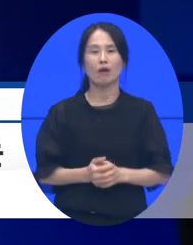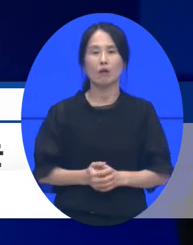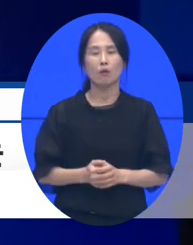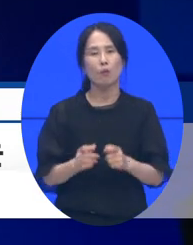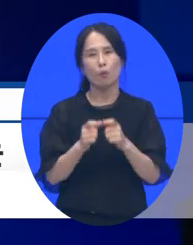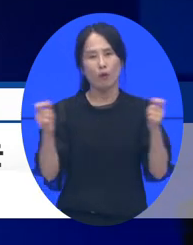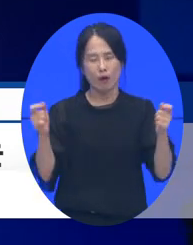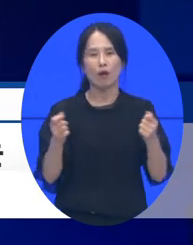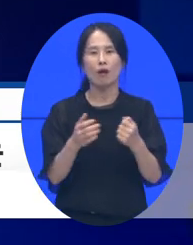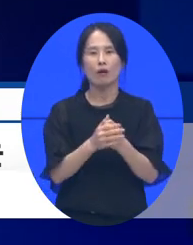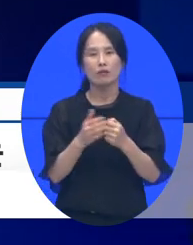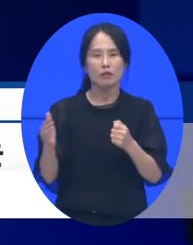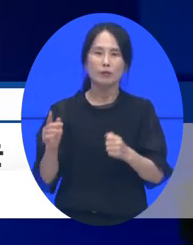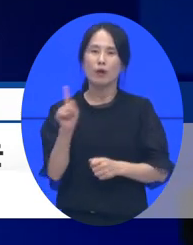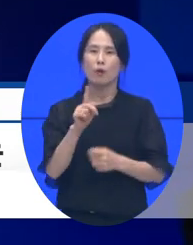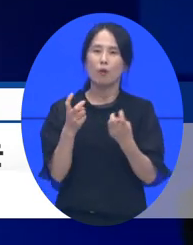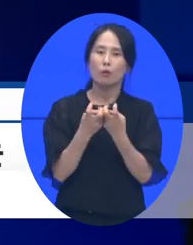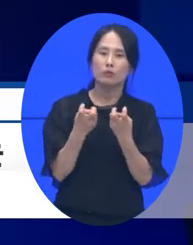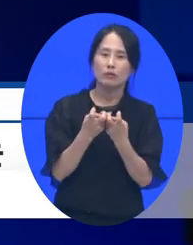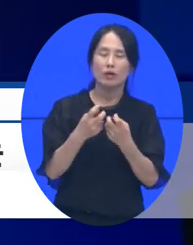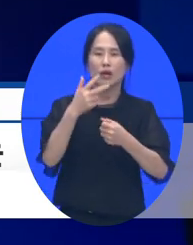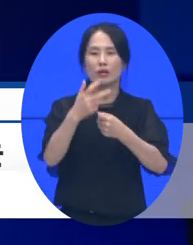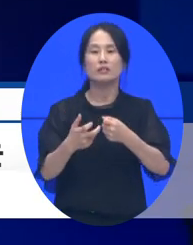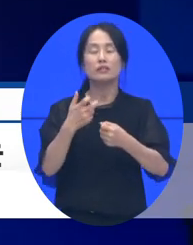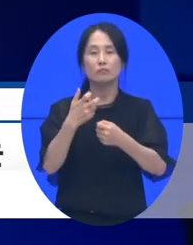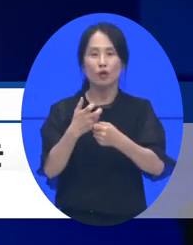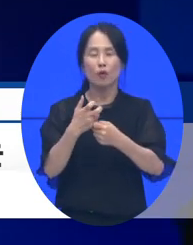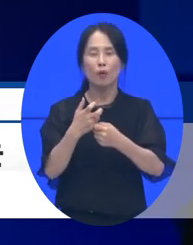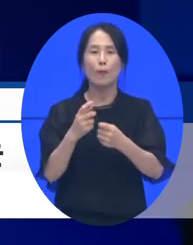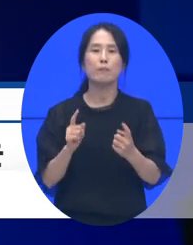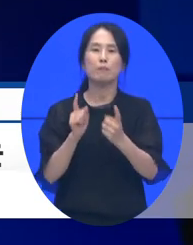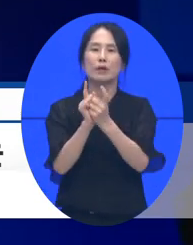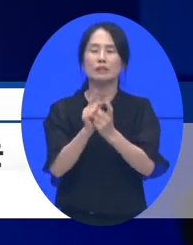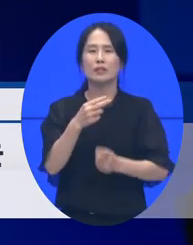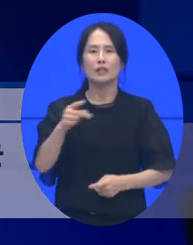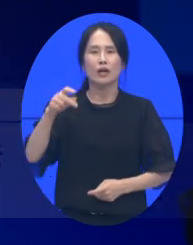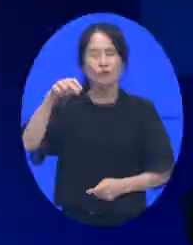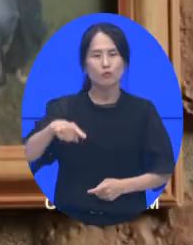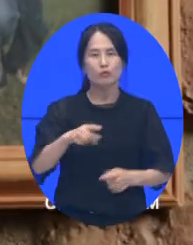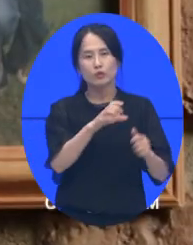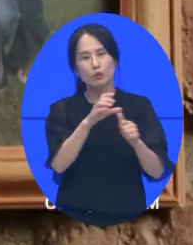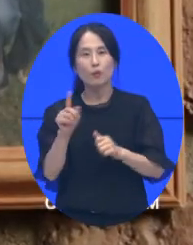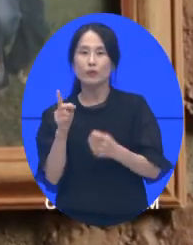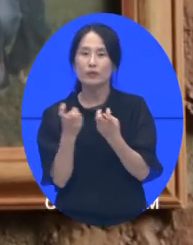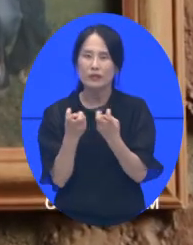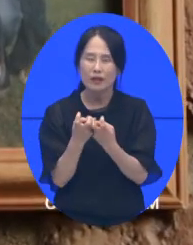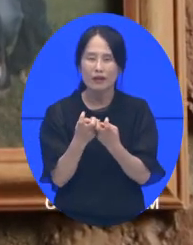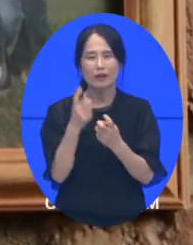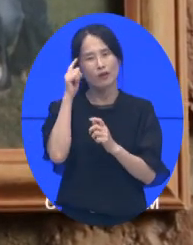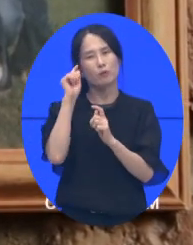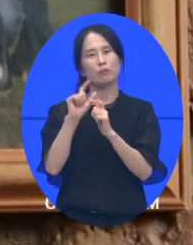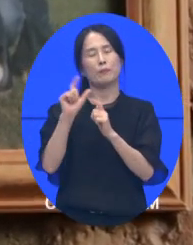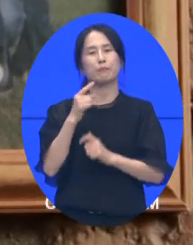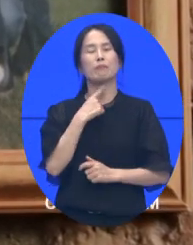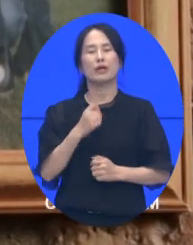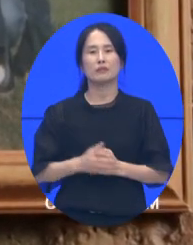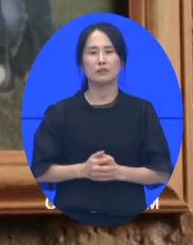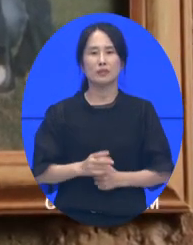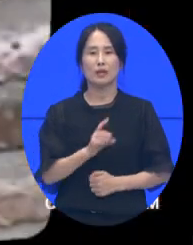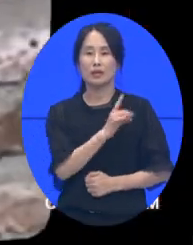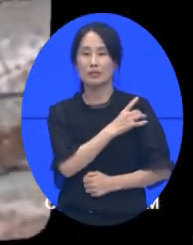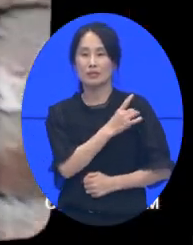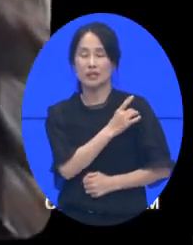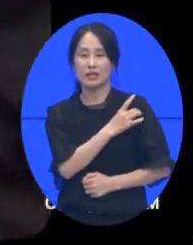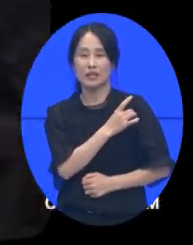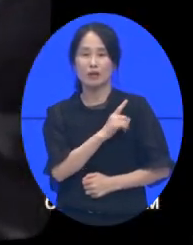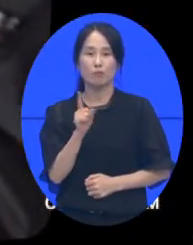70년이라고 하는 시점에 다큐멘터리의 시대 정신을 어떻게 실천할 것인가 하는 점에 개막식에서는 칠레의 민주화